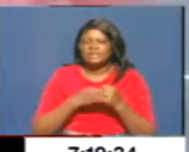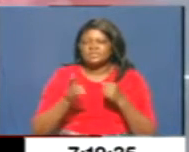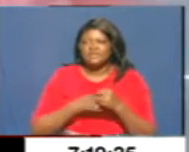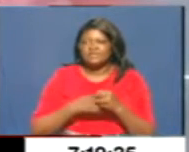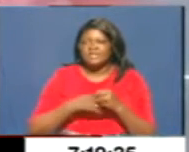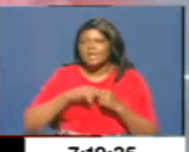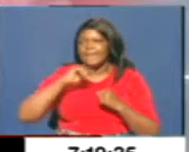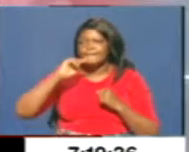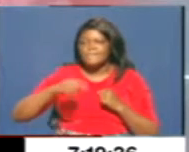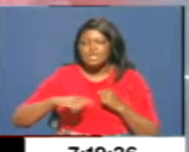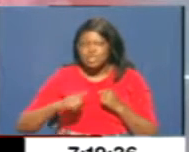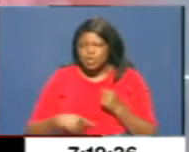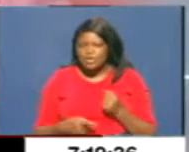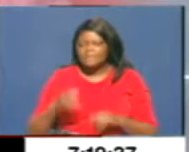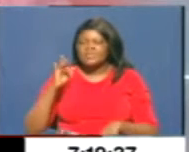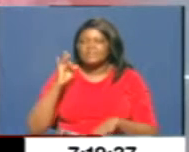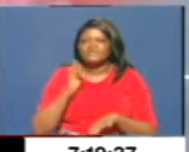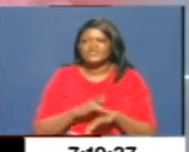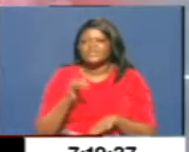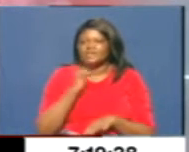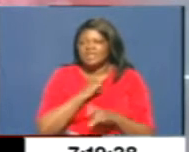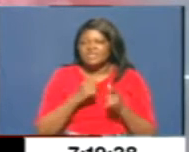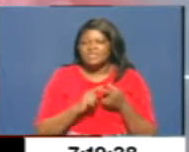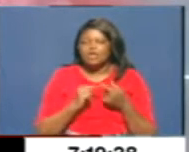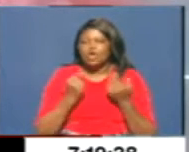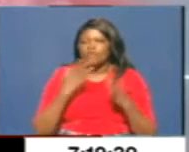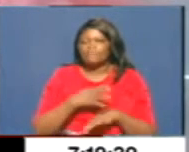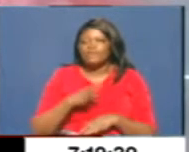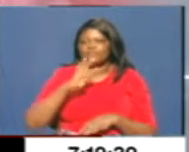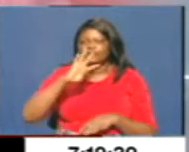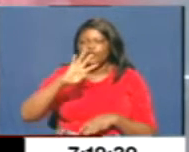1,237,900 wameambukizwa ugonjwa huo kufikia sasa, huku idadi ya vifo ikiwa ni